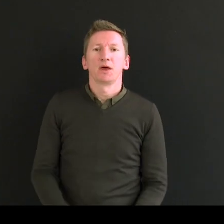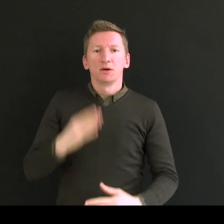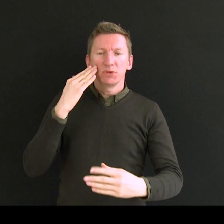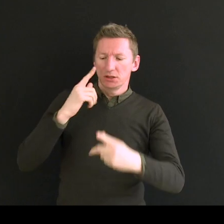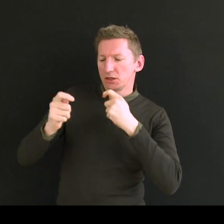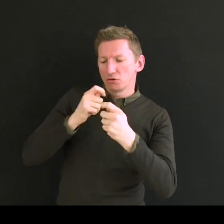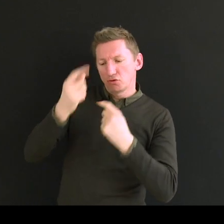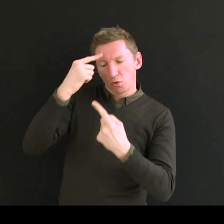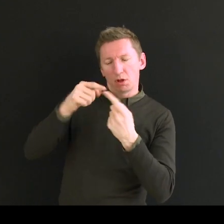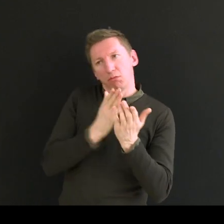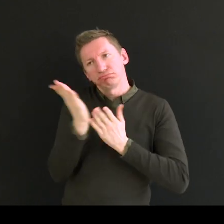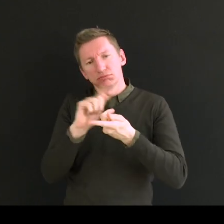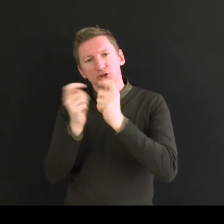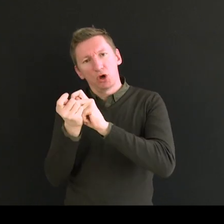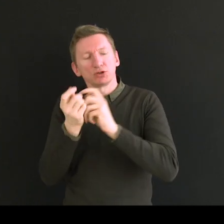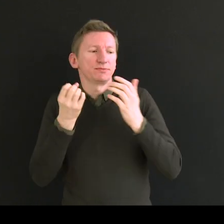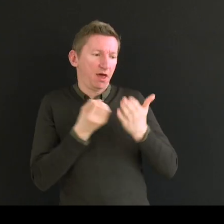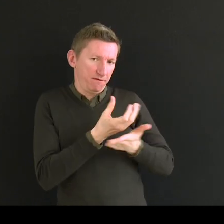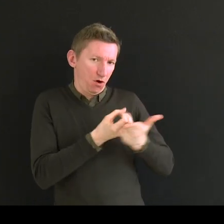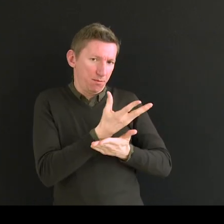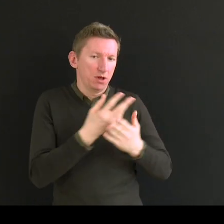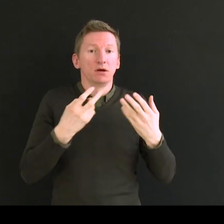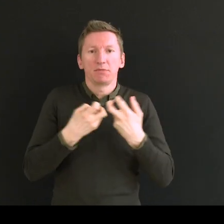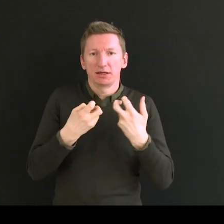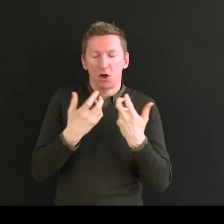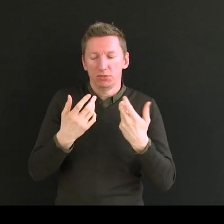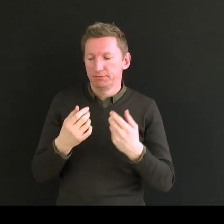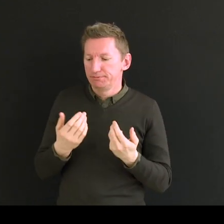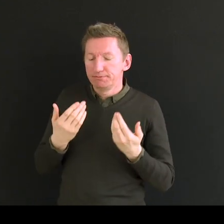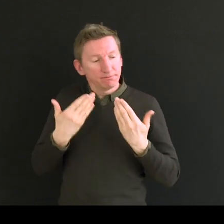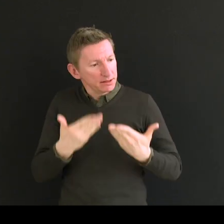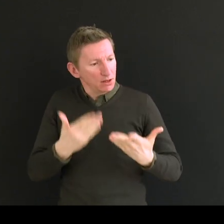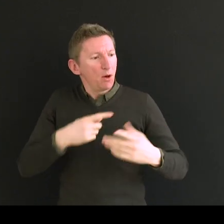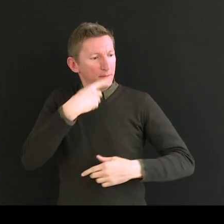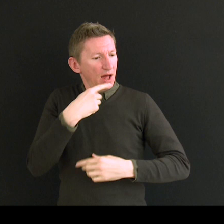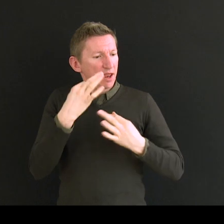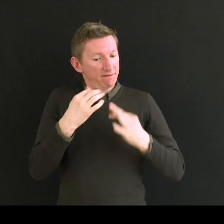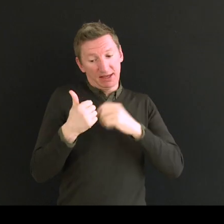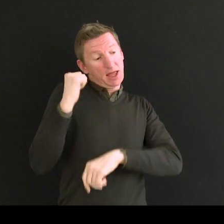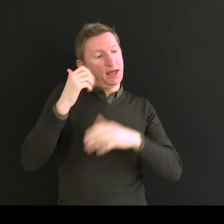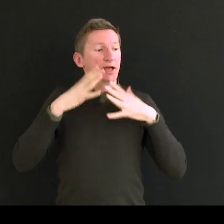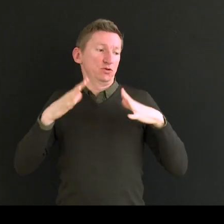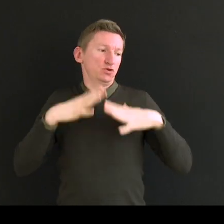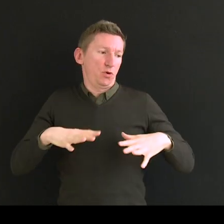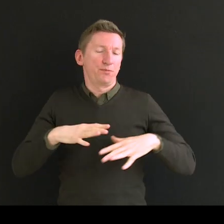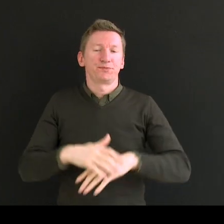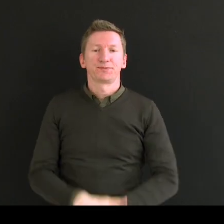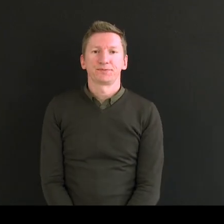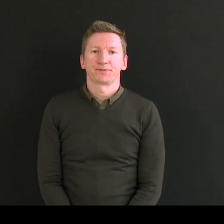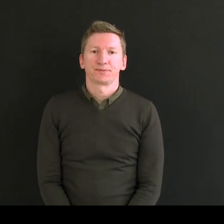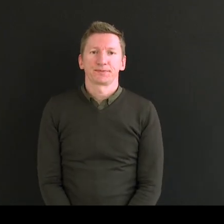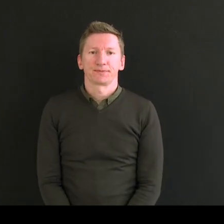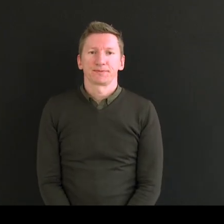tout changement de sujet au cours de la conversation. Par exemple, nous parlons maintenant de l'excursion d'hier.